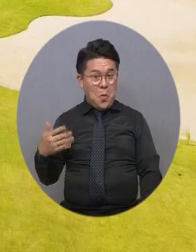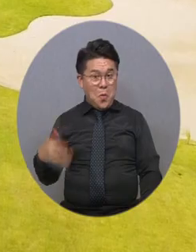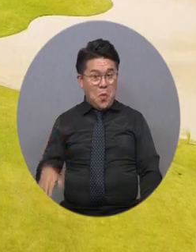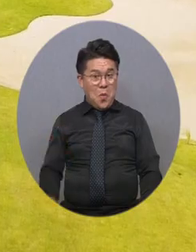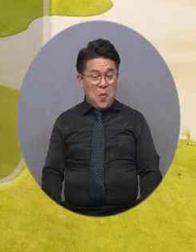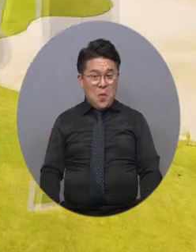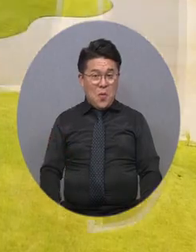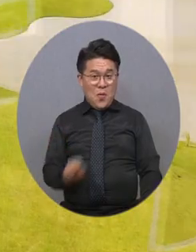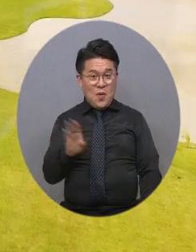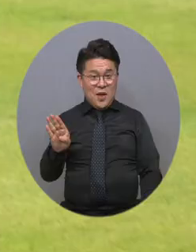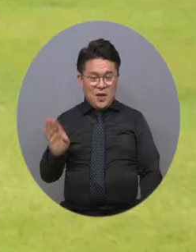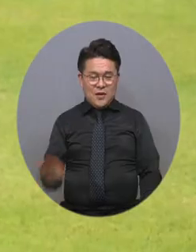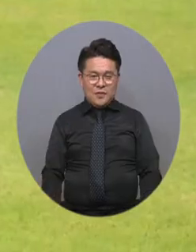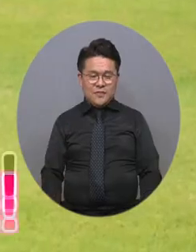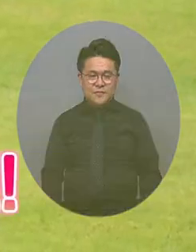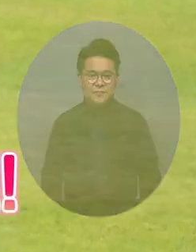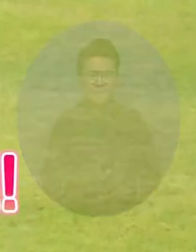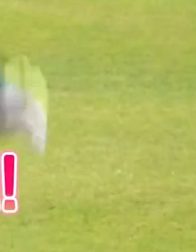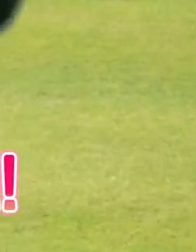우비!